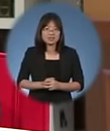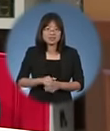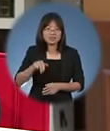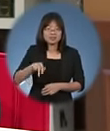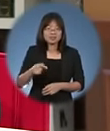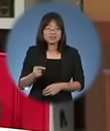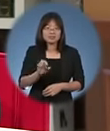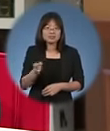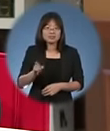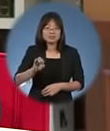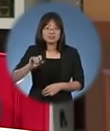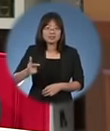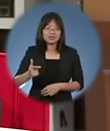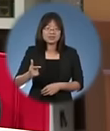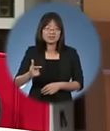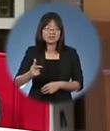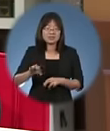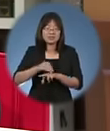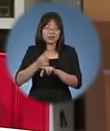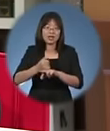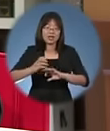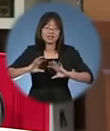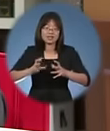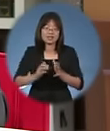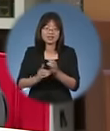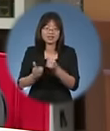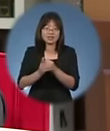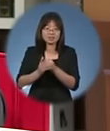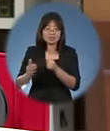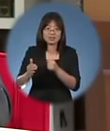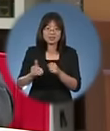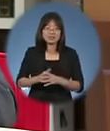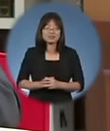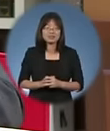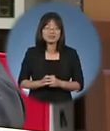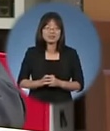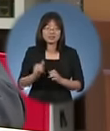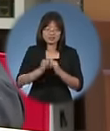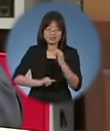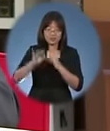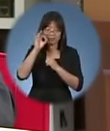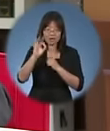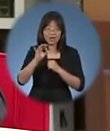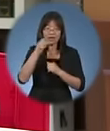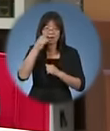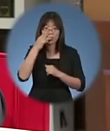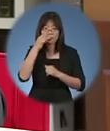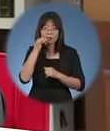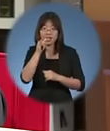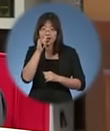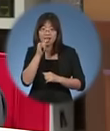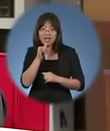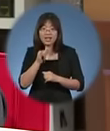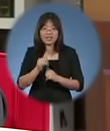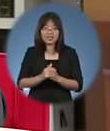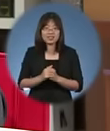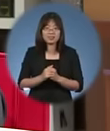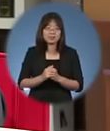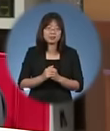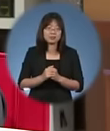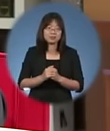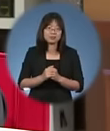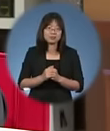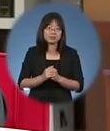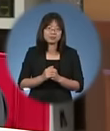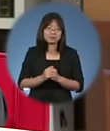제국 아닙니까? 네. 그 스페인 제국, 스페인 나라 역사가 참 흥미로운 것이 융성과 동시에